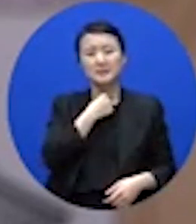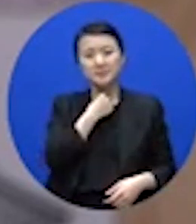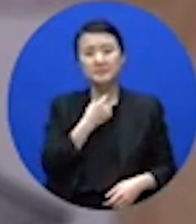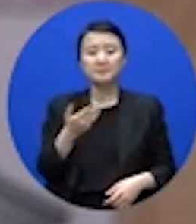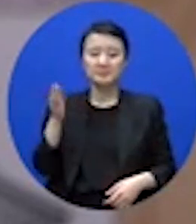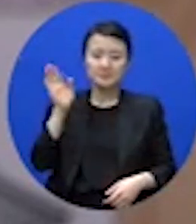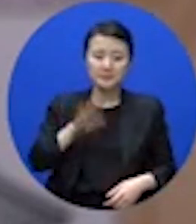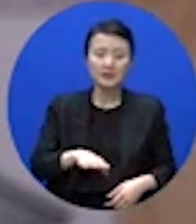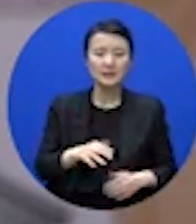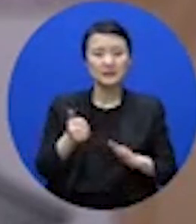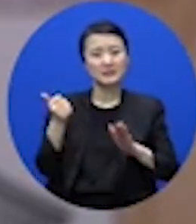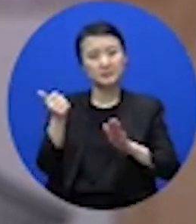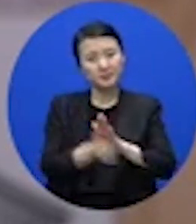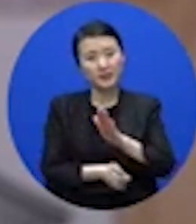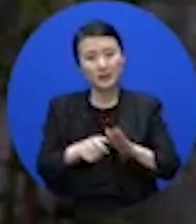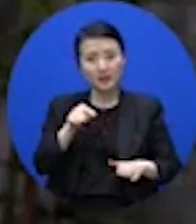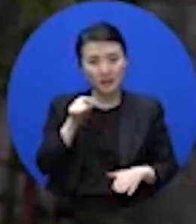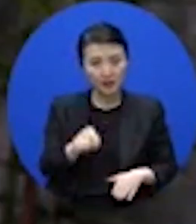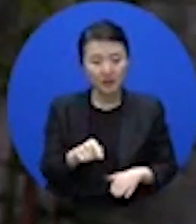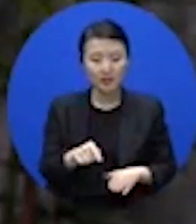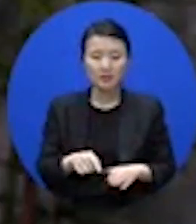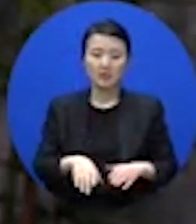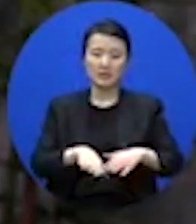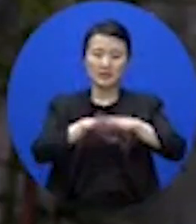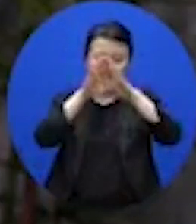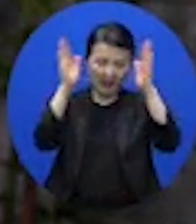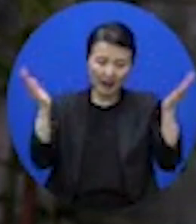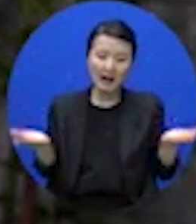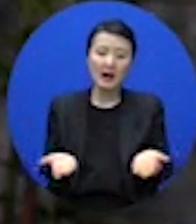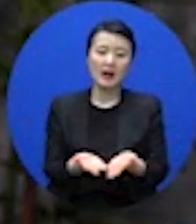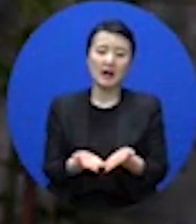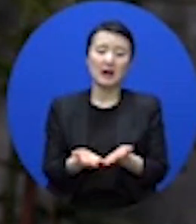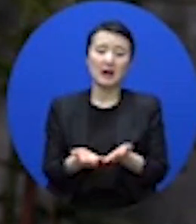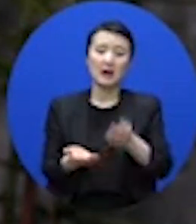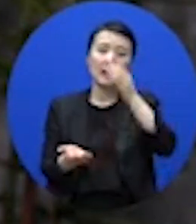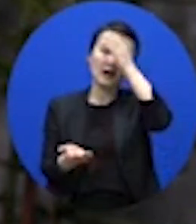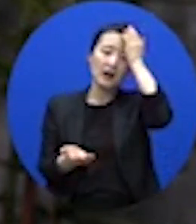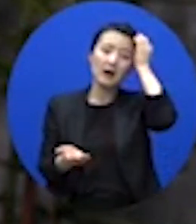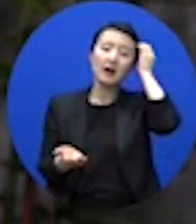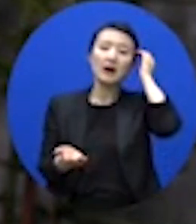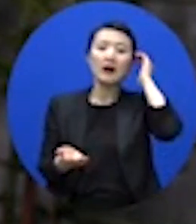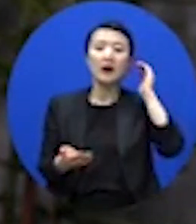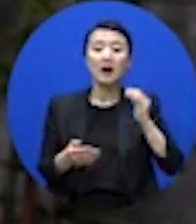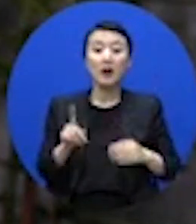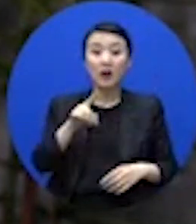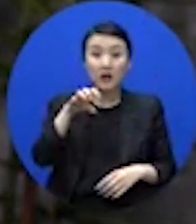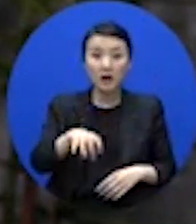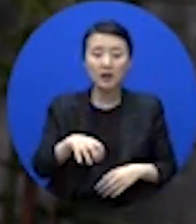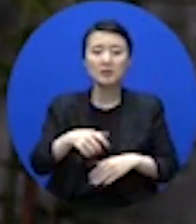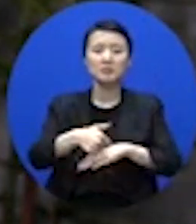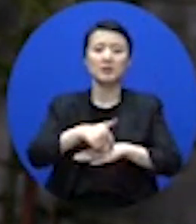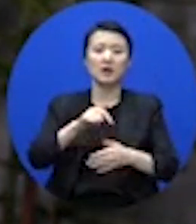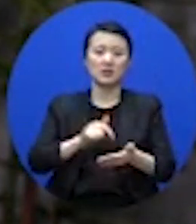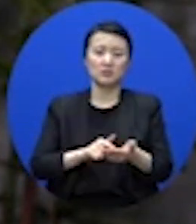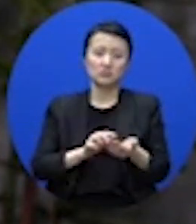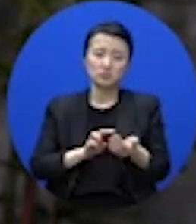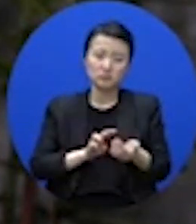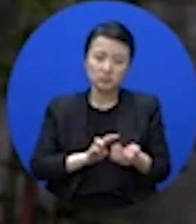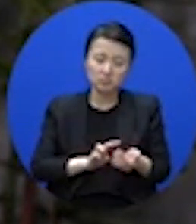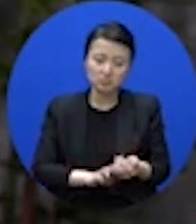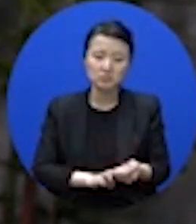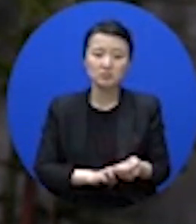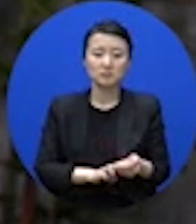싶었는데 못했던 것들, 이런 것들이 다 어디 안에 있나요? 무의식 안에 이렇게